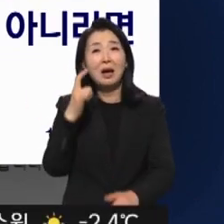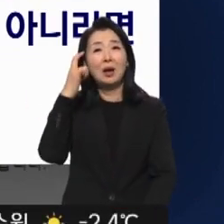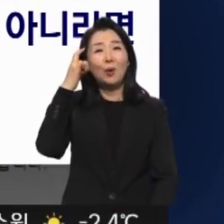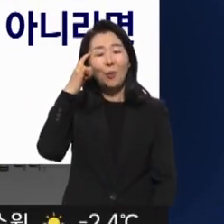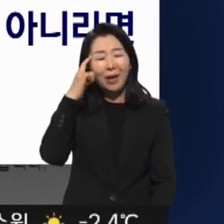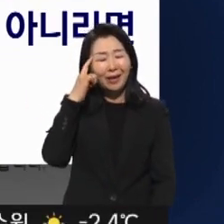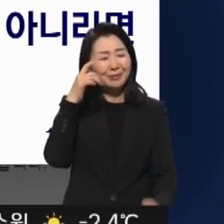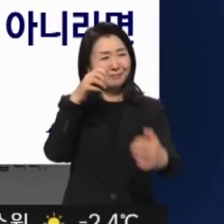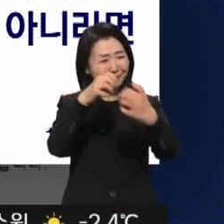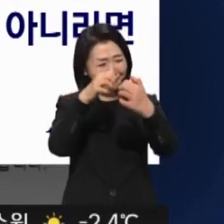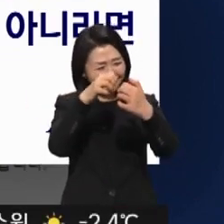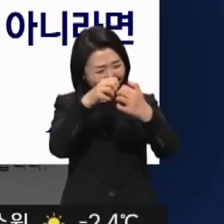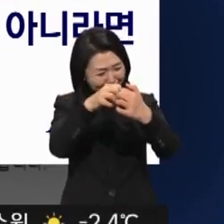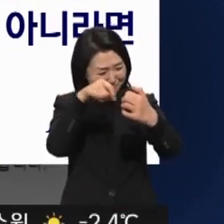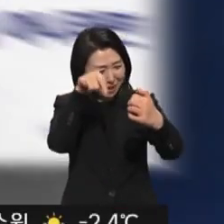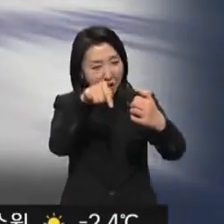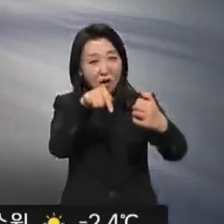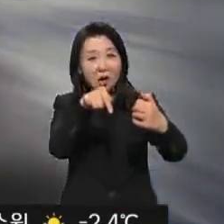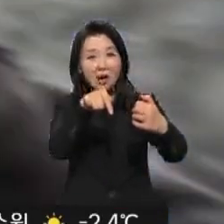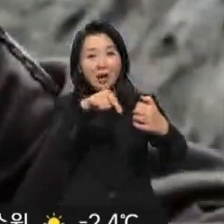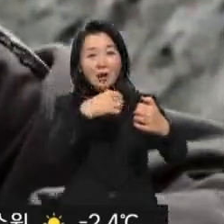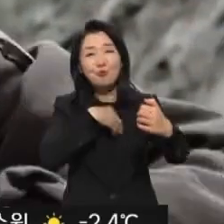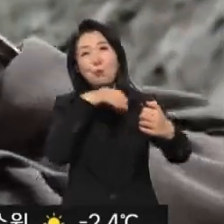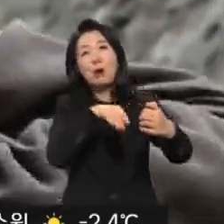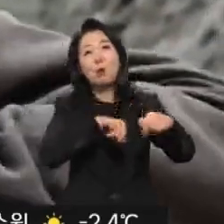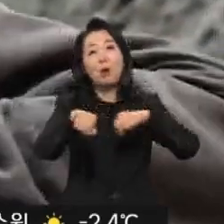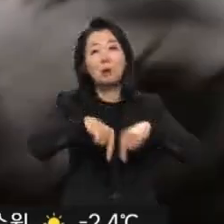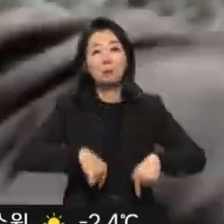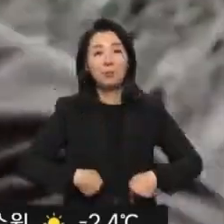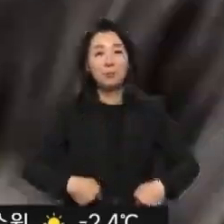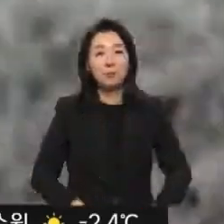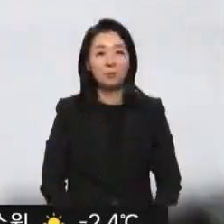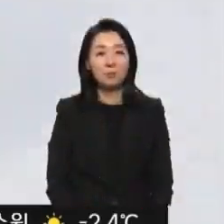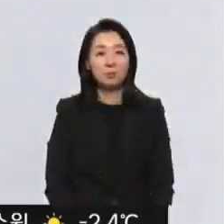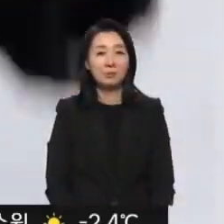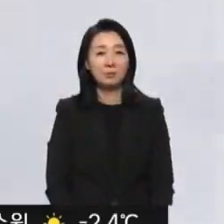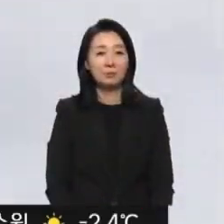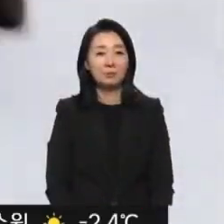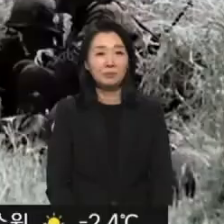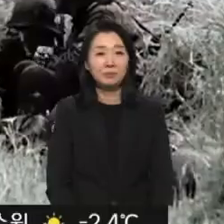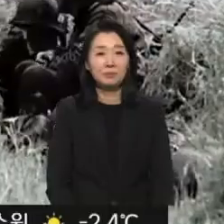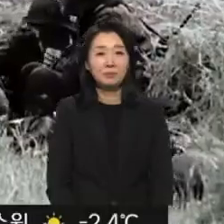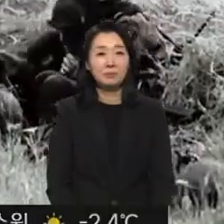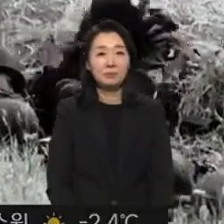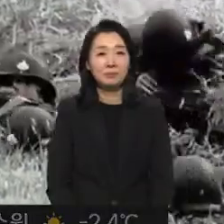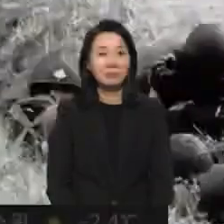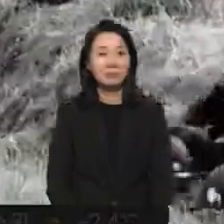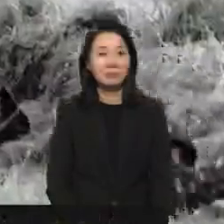최전선에서 지휘해야 합니다.